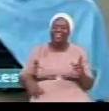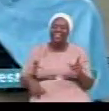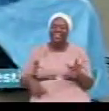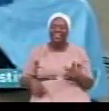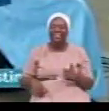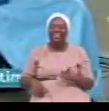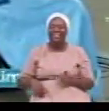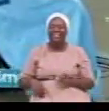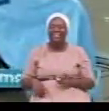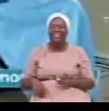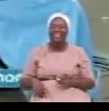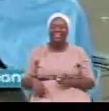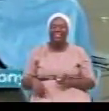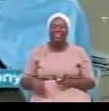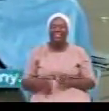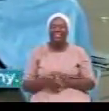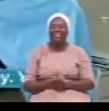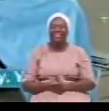Praise the Lord. Let's have the interpretation.